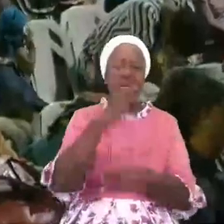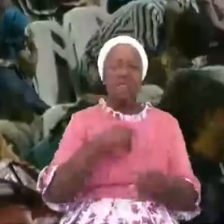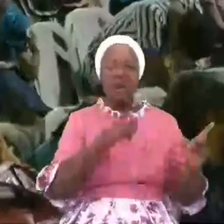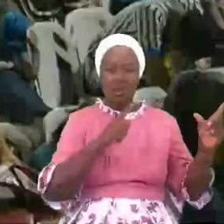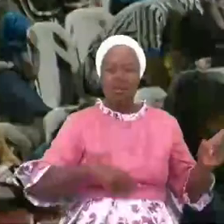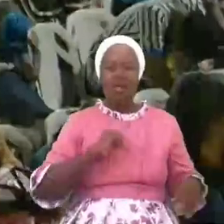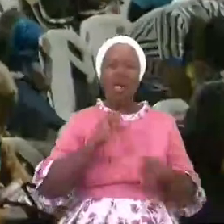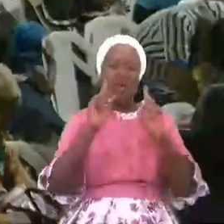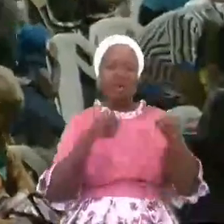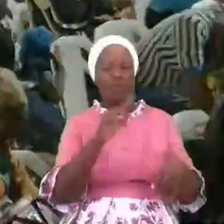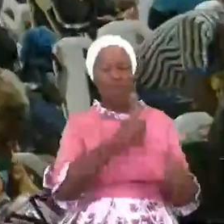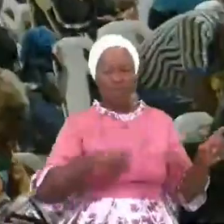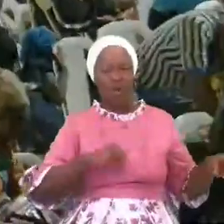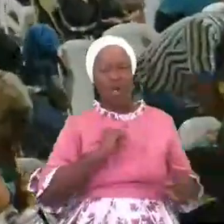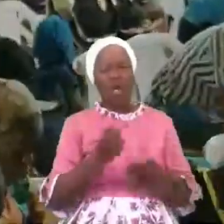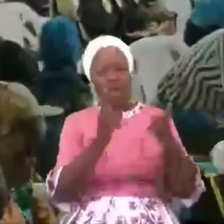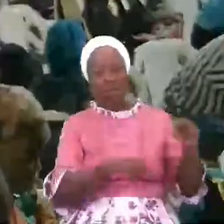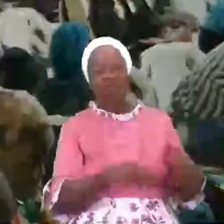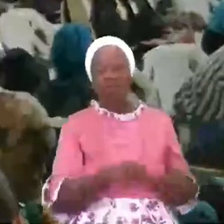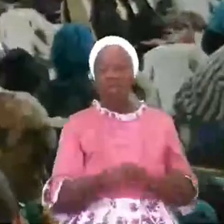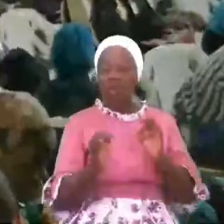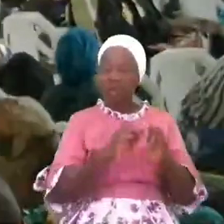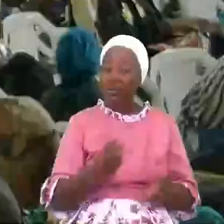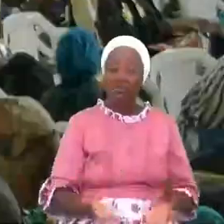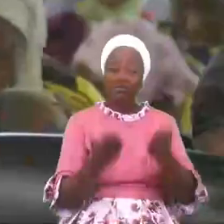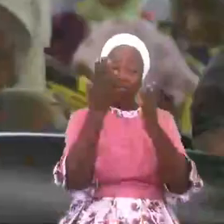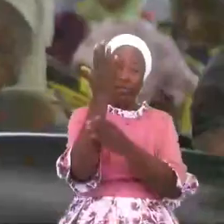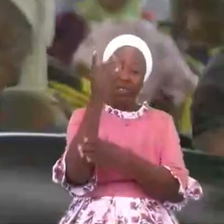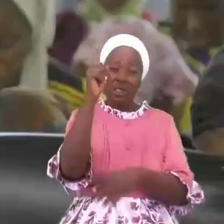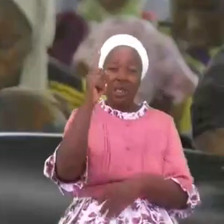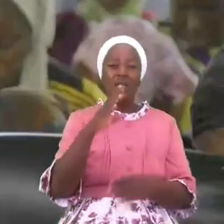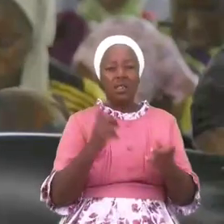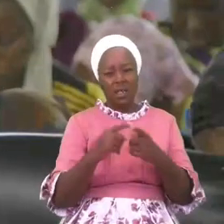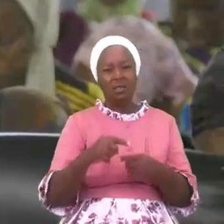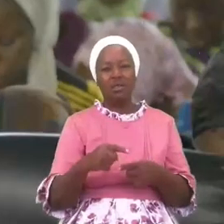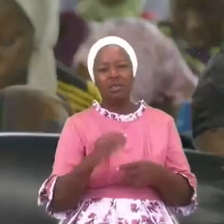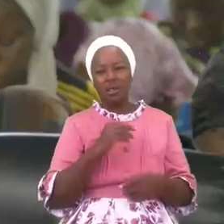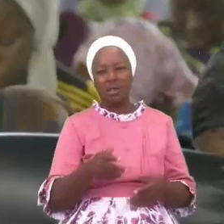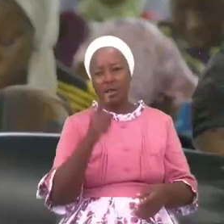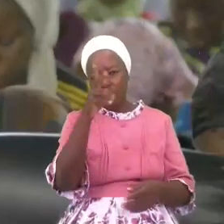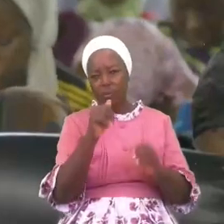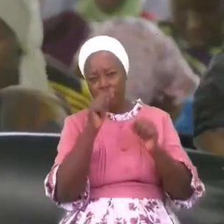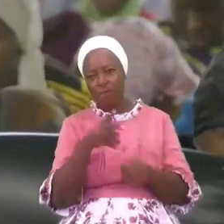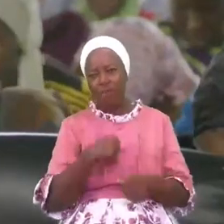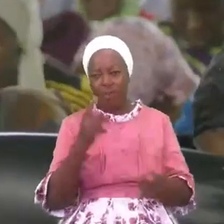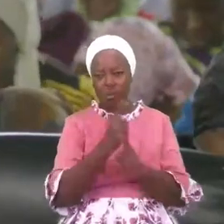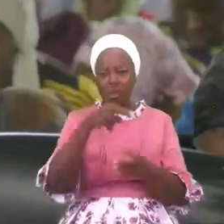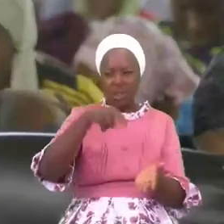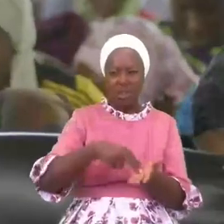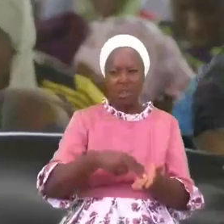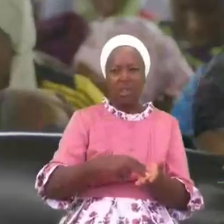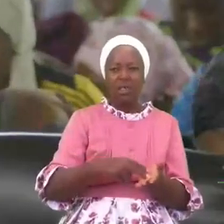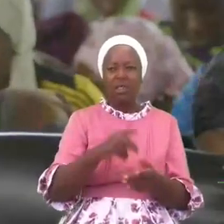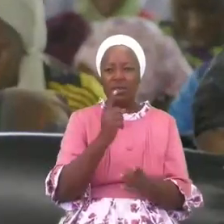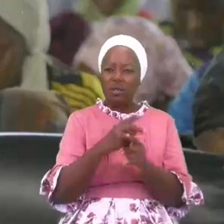Seigneur, je viens. Seigneur, je viens. Si tu lèves la main, que Dieu te bénisse là-bas, mets-toi debout, mets-toi debout, mets-toi debout.